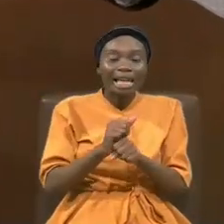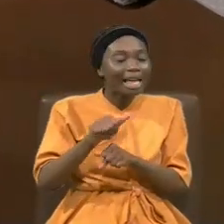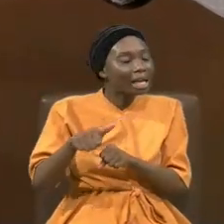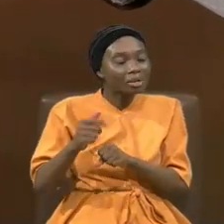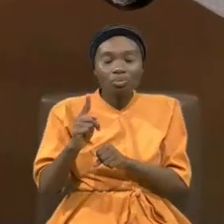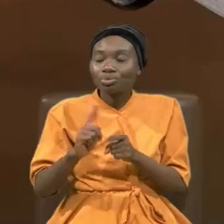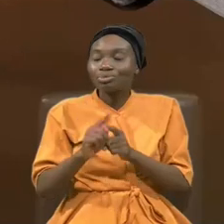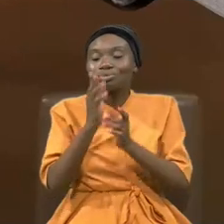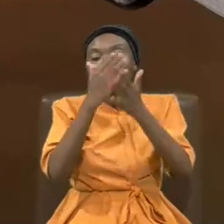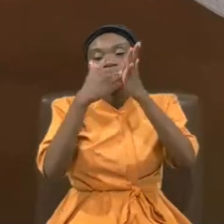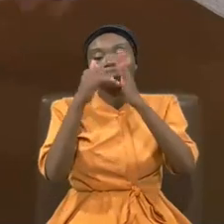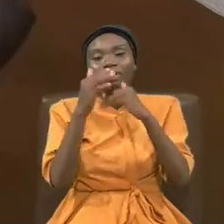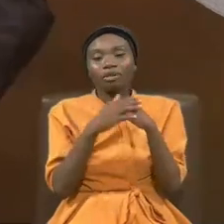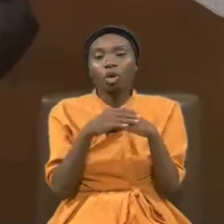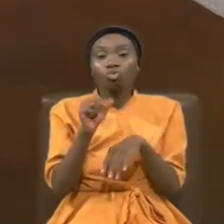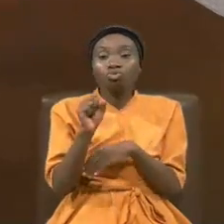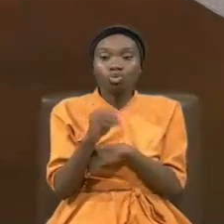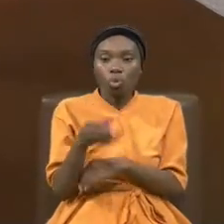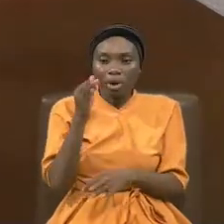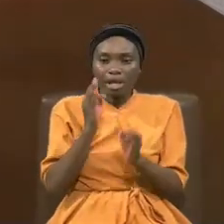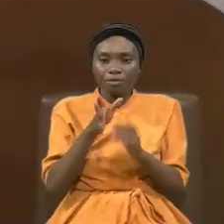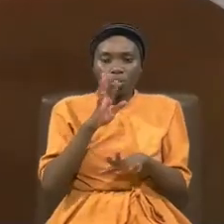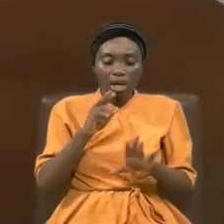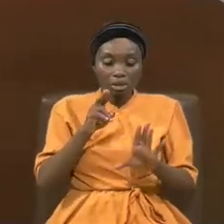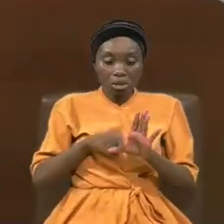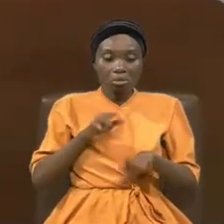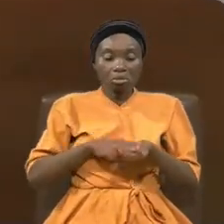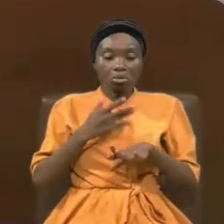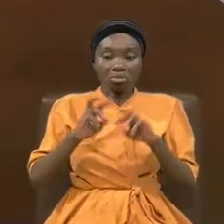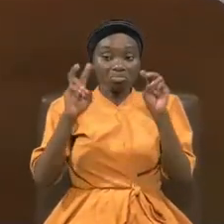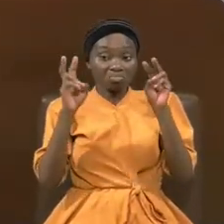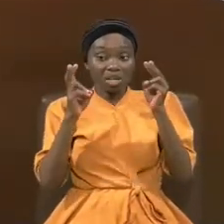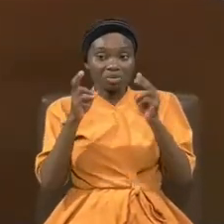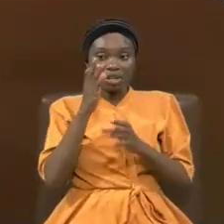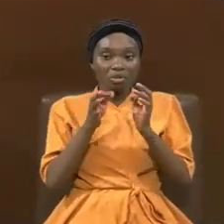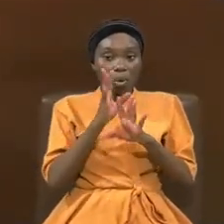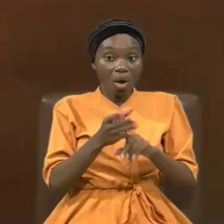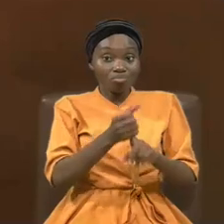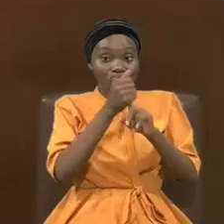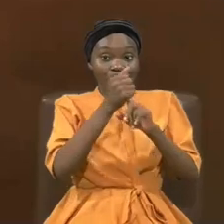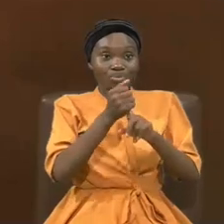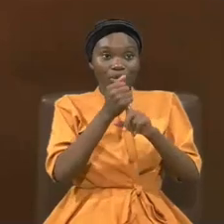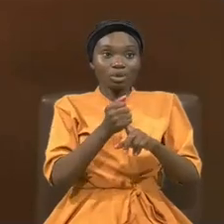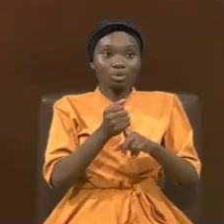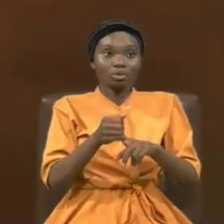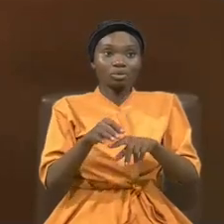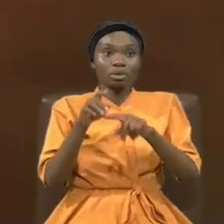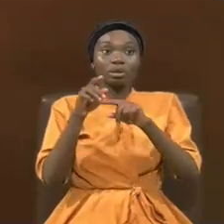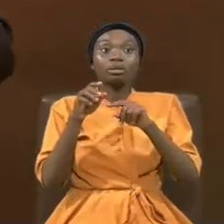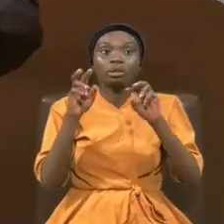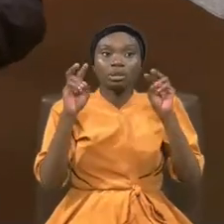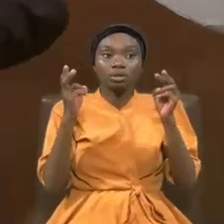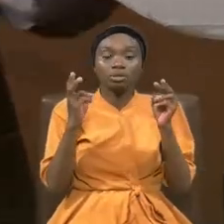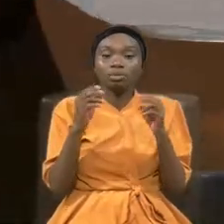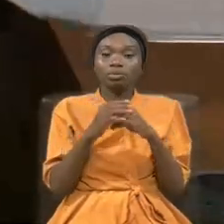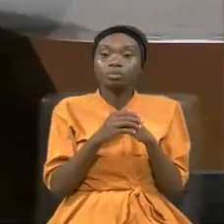Le titre n'amène personne au ciel. Donc, si tu t'assieds sur le titre, si tu embrasses le titre, si tu